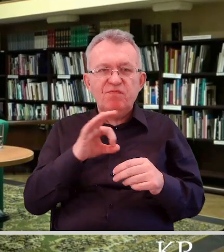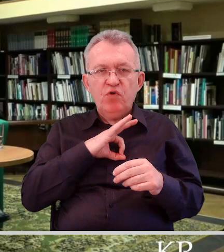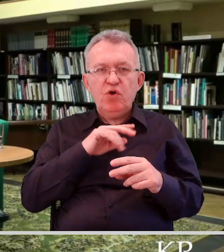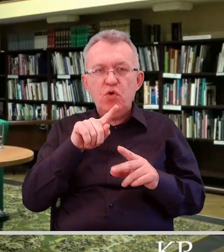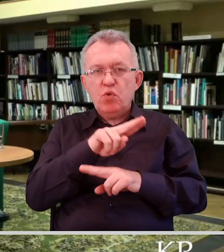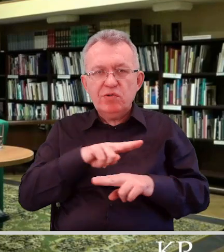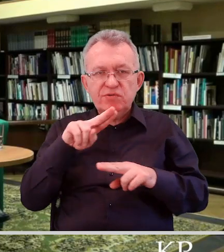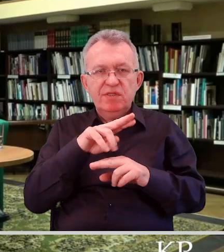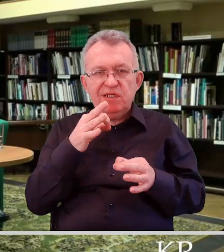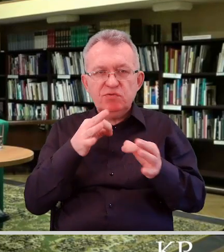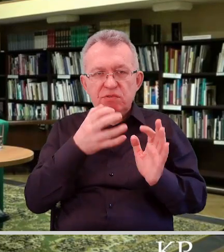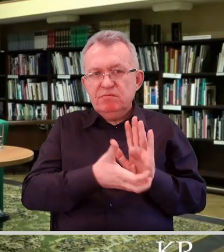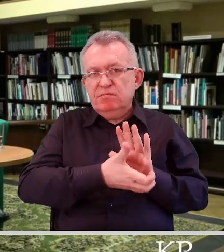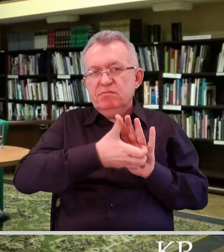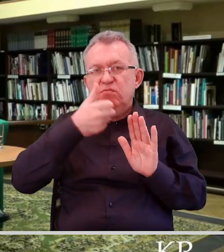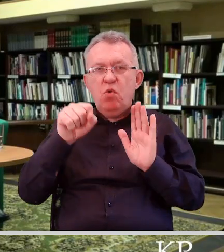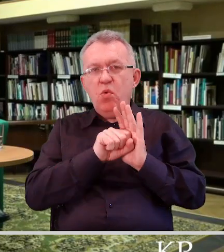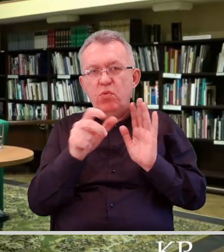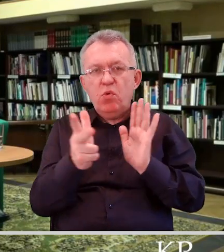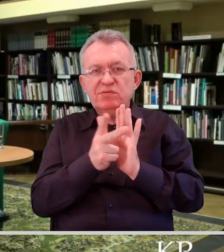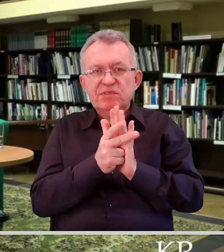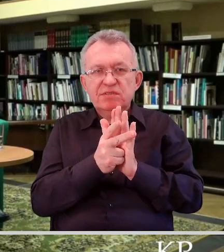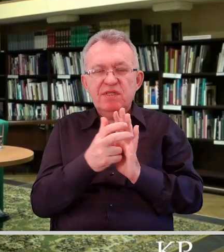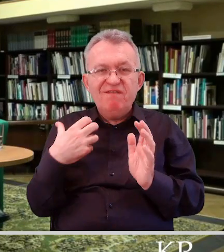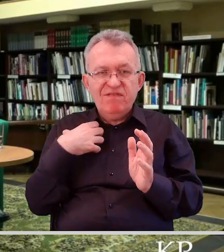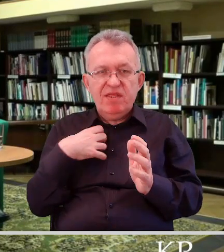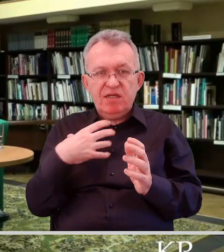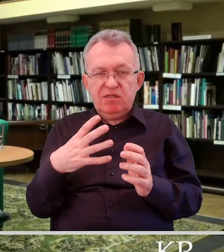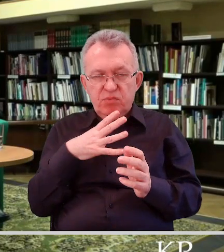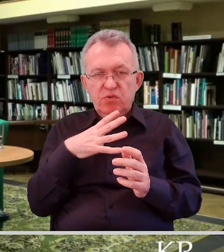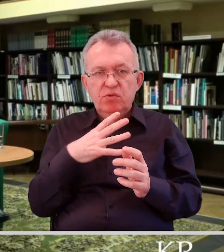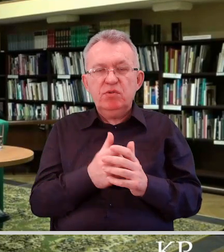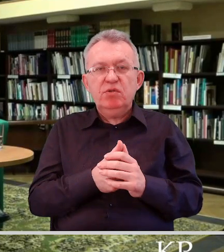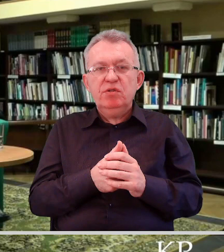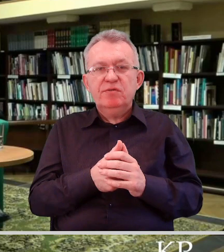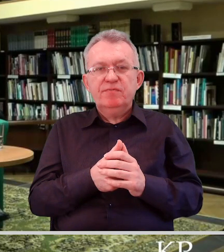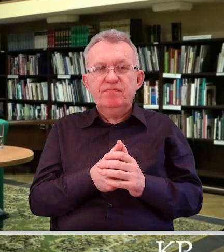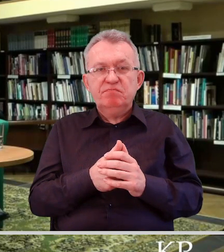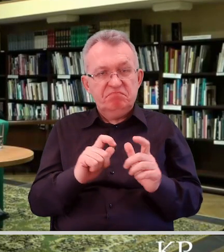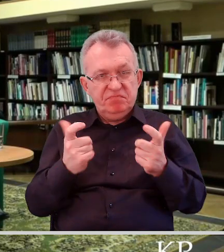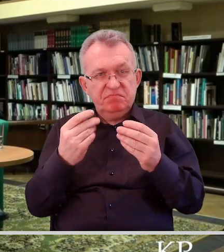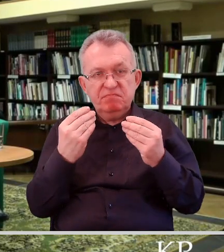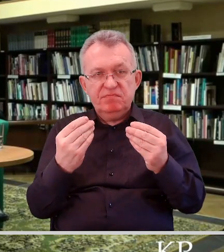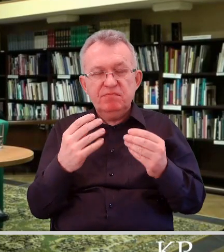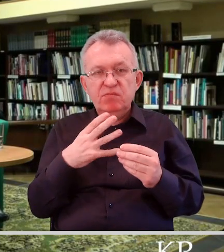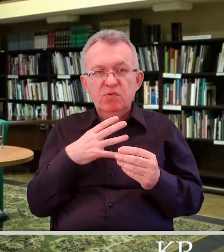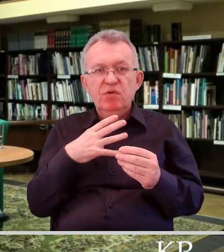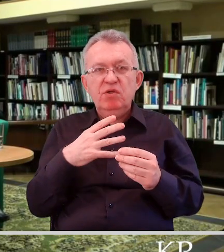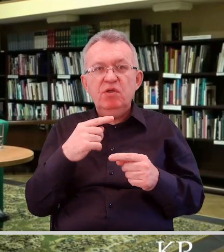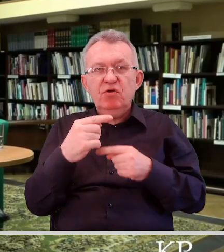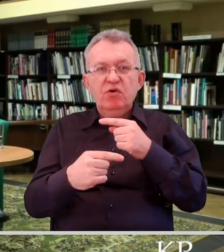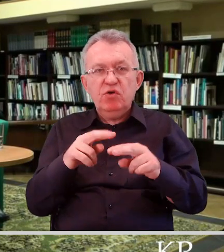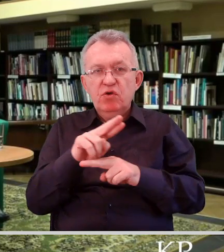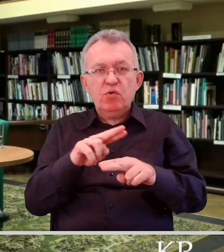rodziny od XVIII wieku, co było niezwykłym wyczynem, ponieważ pochodzimy z